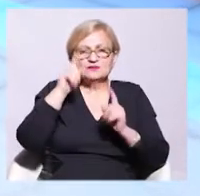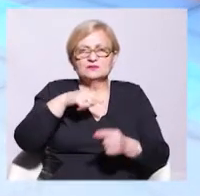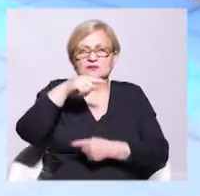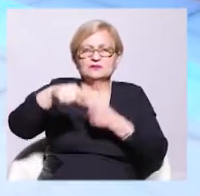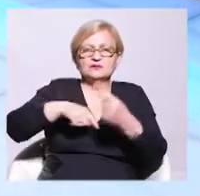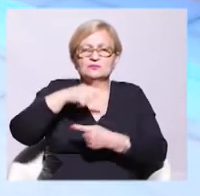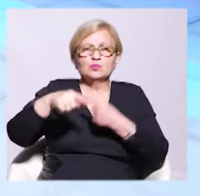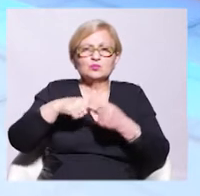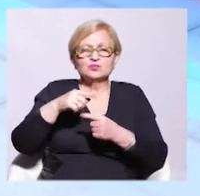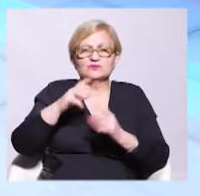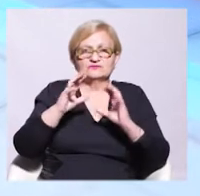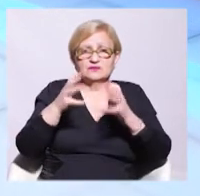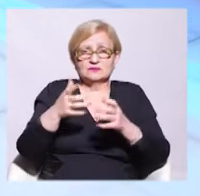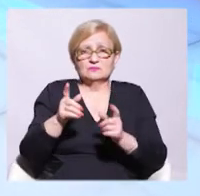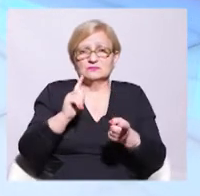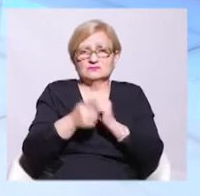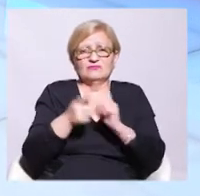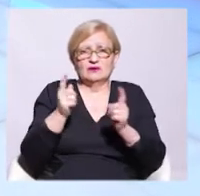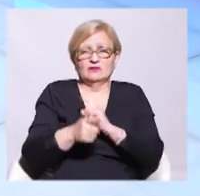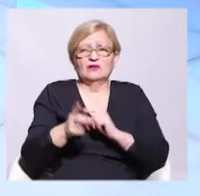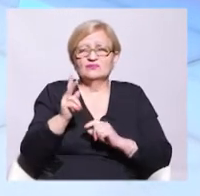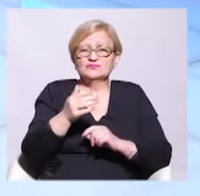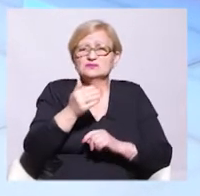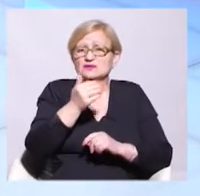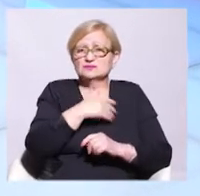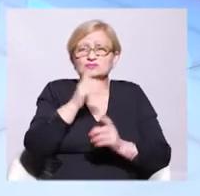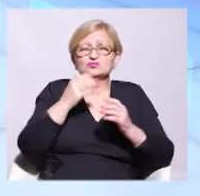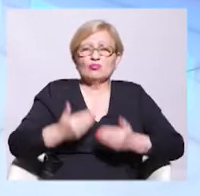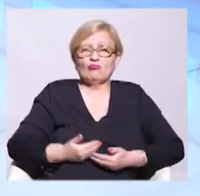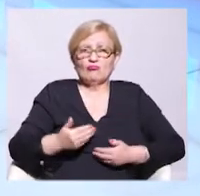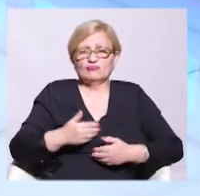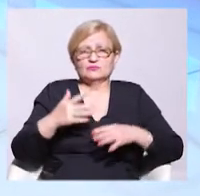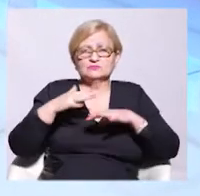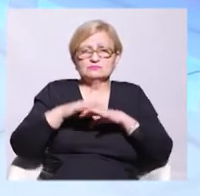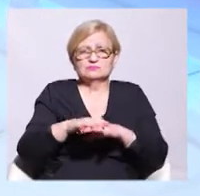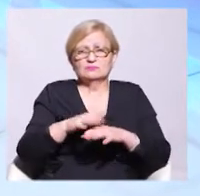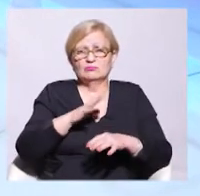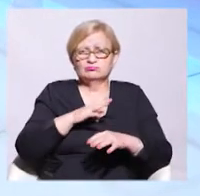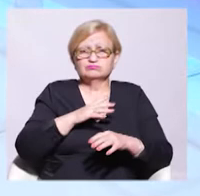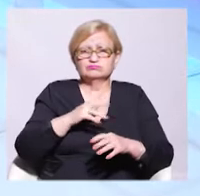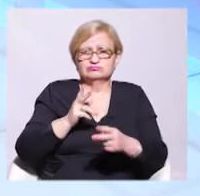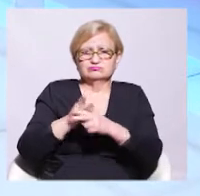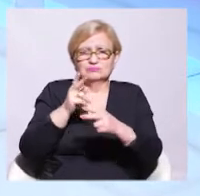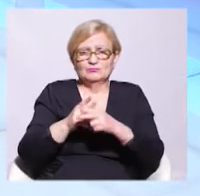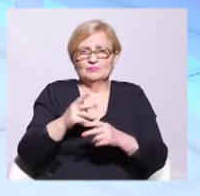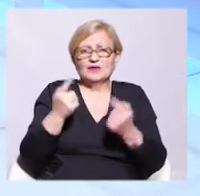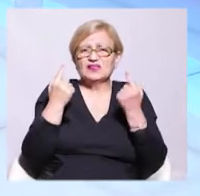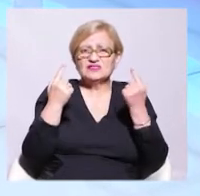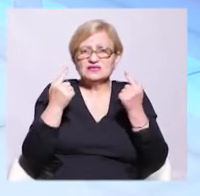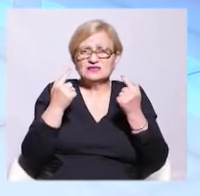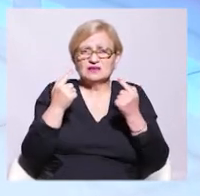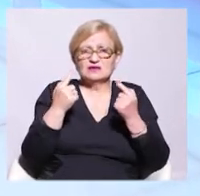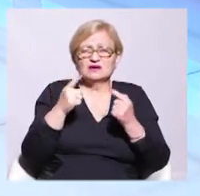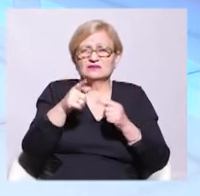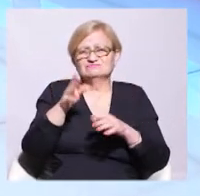რომ ცვალებადია, ვისაც მინდობს გასწირავს, მისთვის მახე და ბადეა. კაცობრიობის დიდება მას